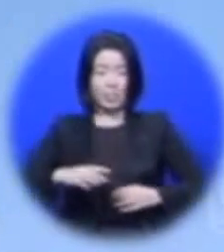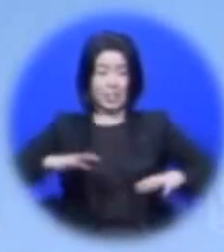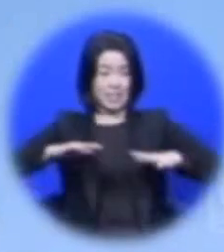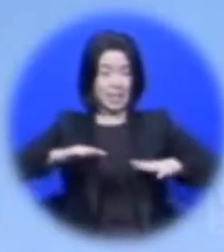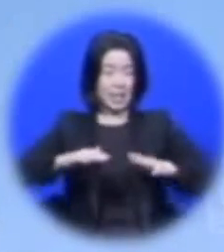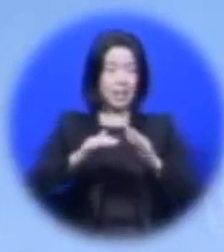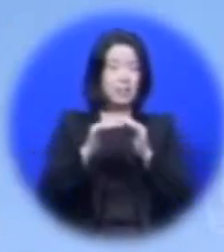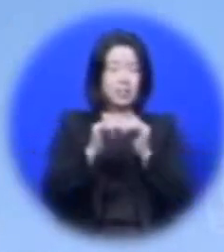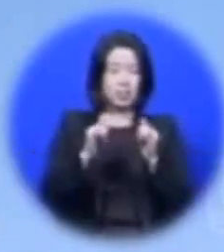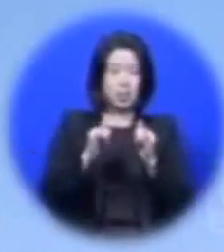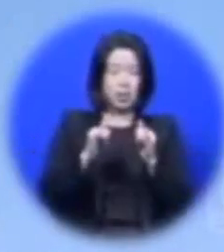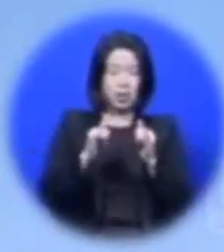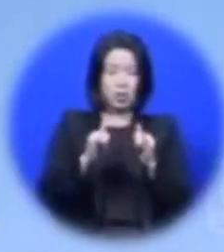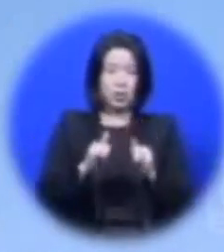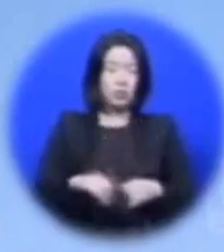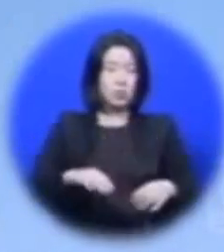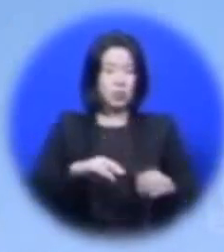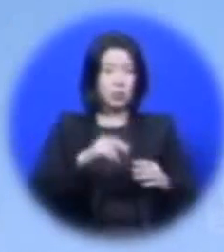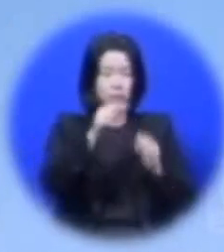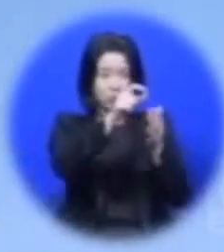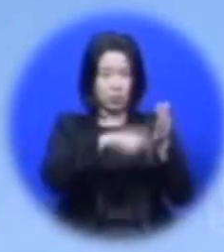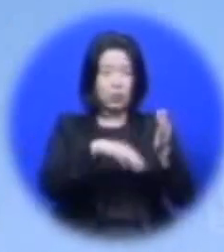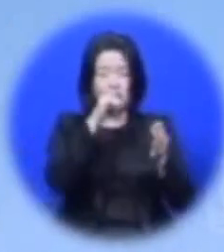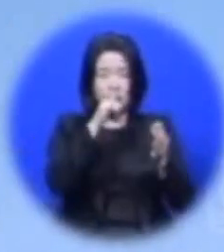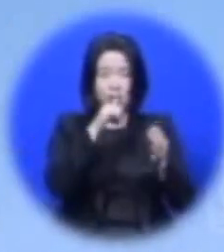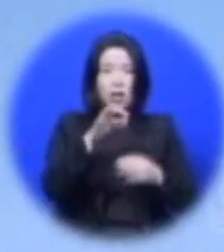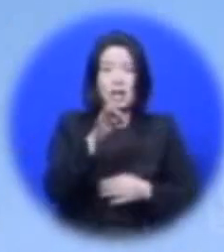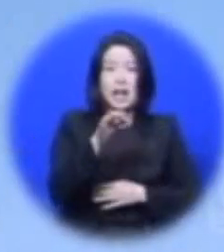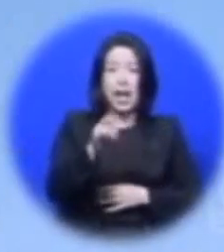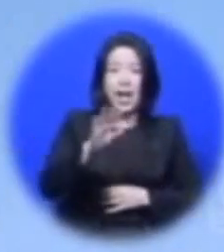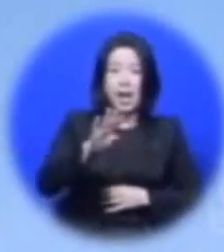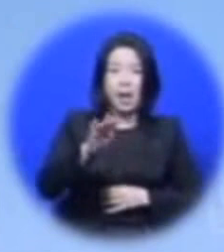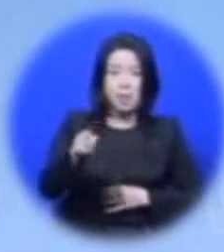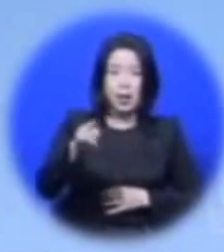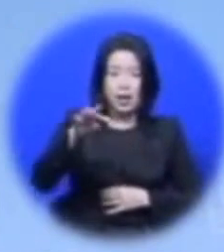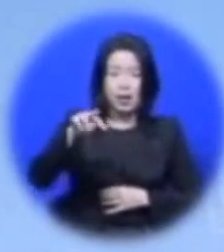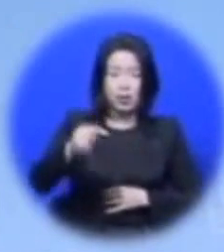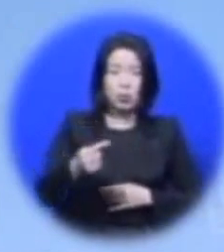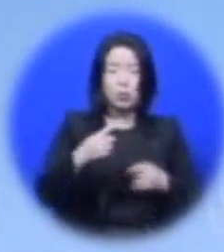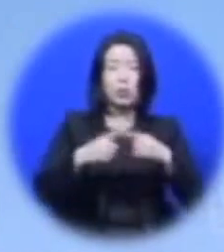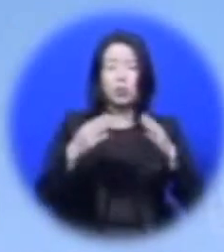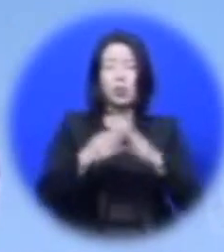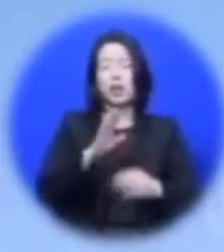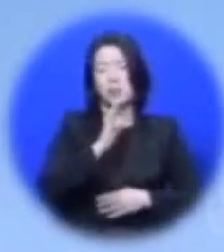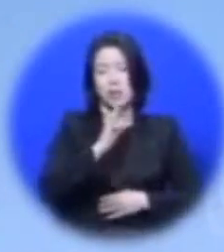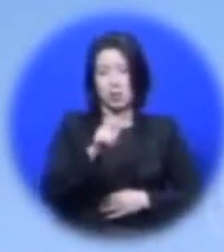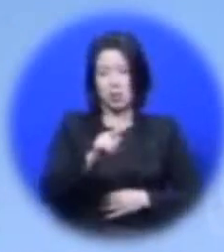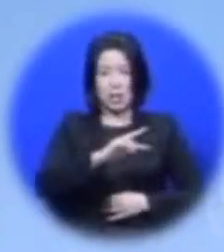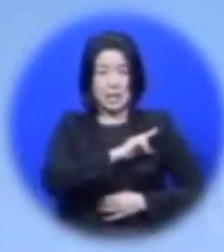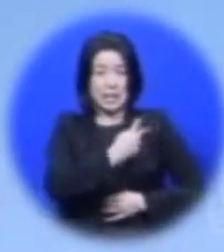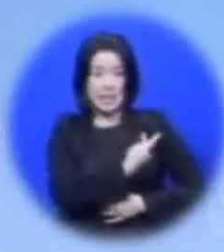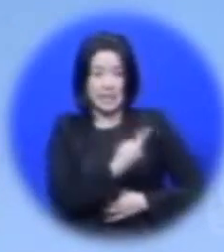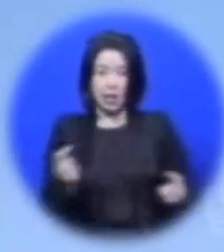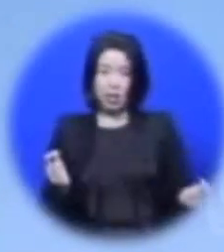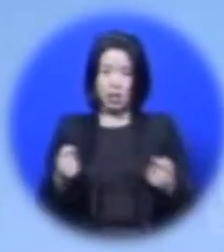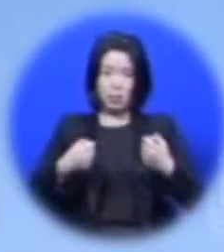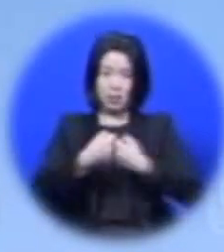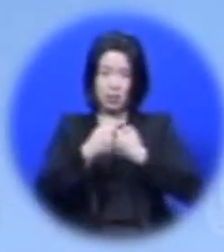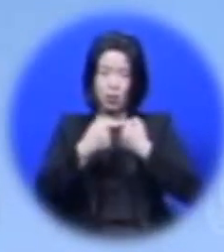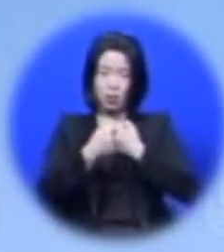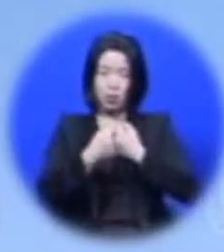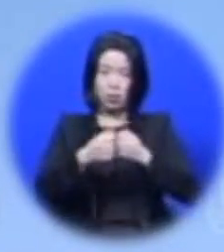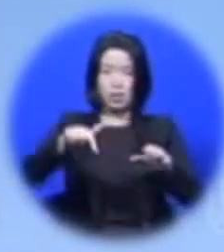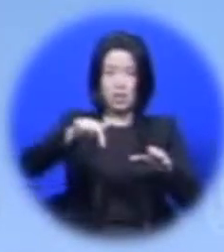교단이 있는데 에베소 교회가 대표적인 교회입니다. 어떤 점에서 그런가? 이단과 싸워서 기독교